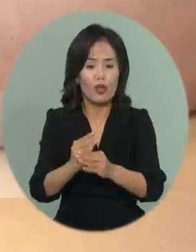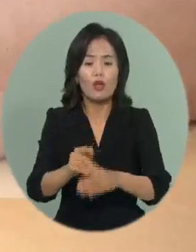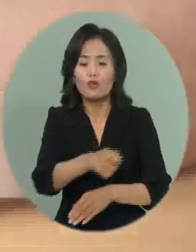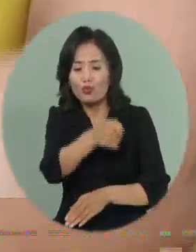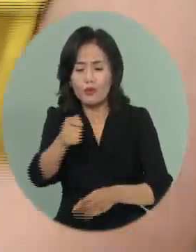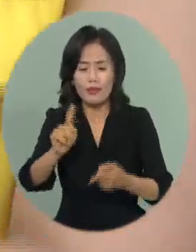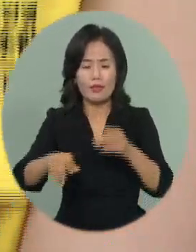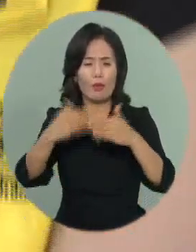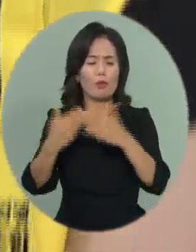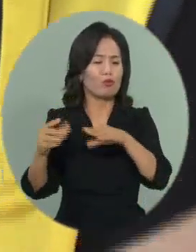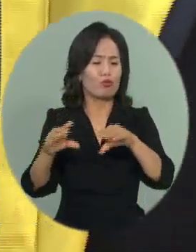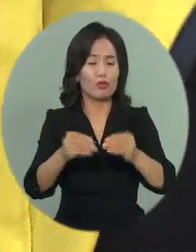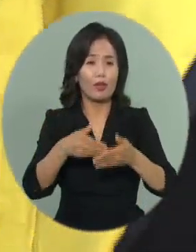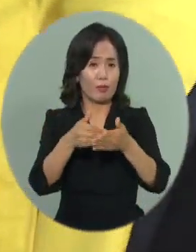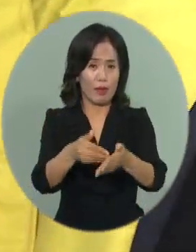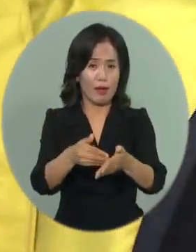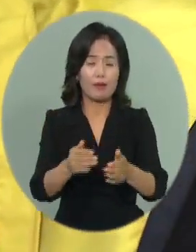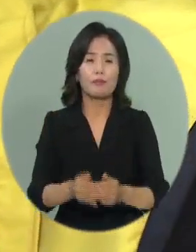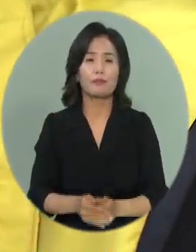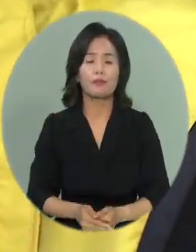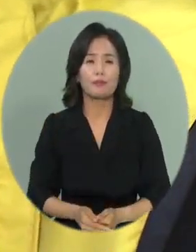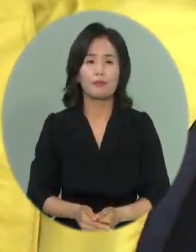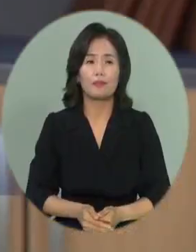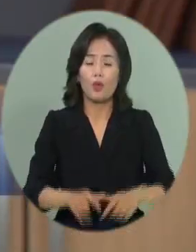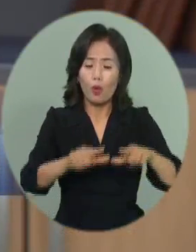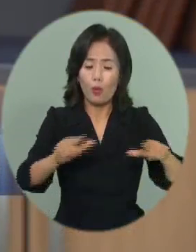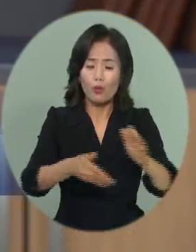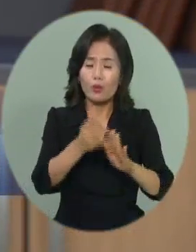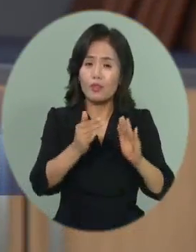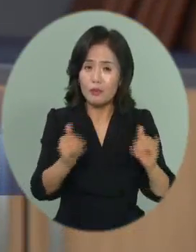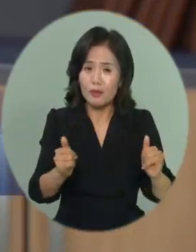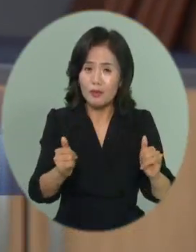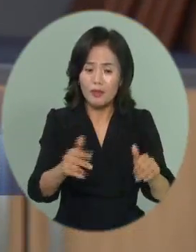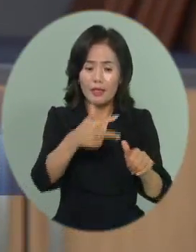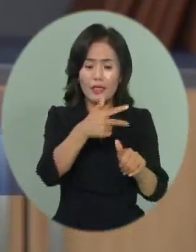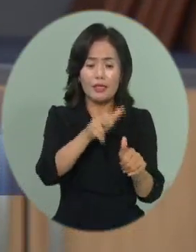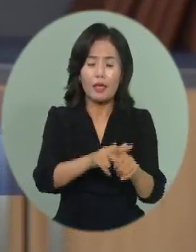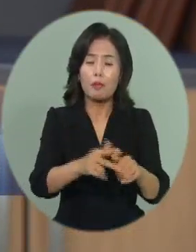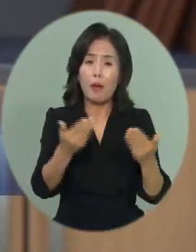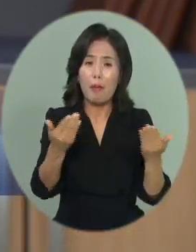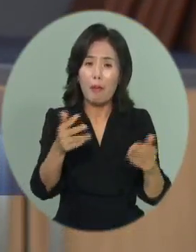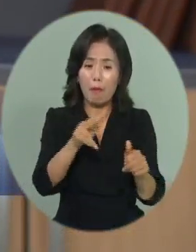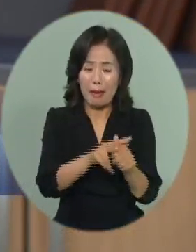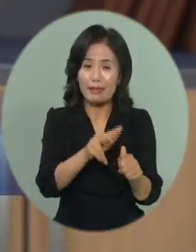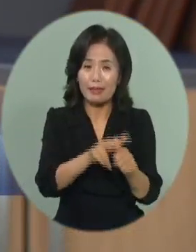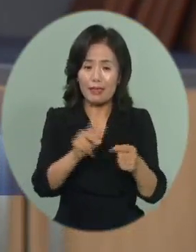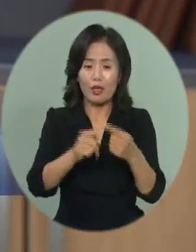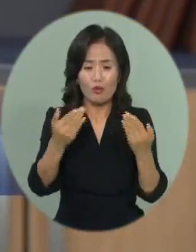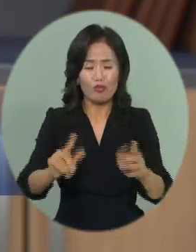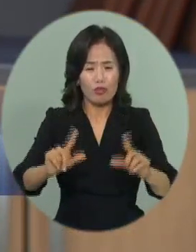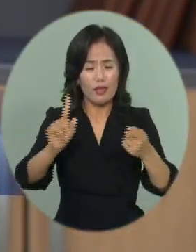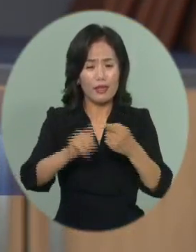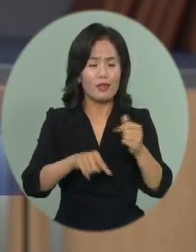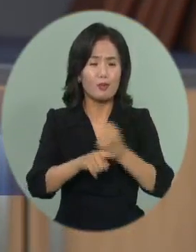설문조사를 즉각 중단할 것을 촉구했습니다. 보통의 시민들은 이 대형마트 의무 휴업일의 취지 이런 걸잘